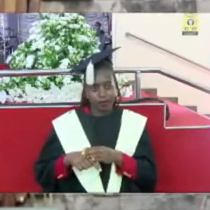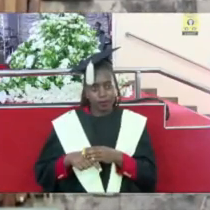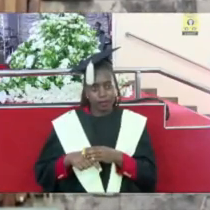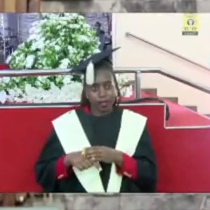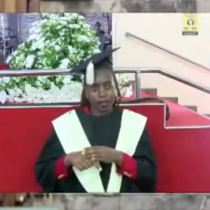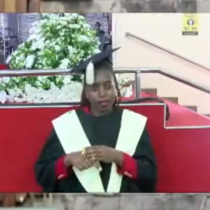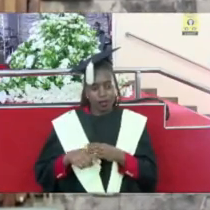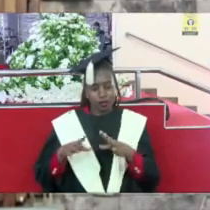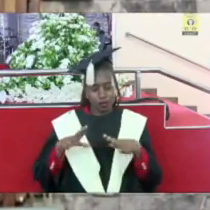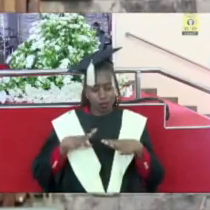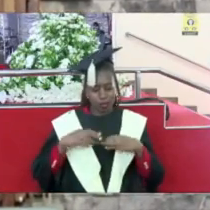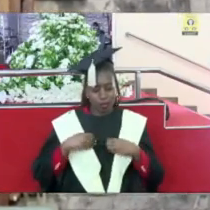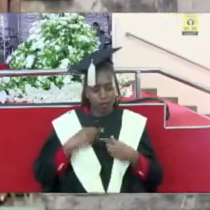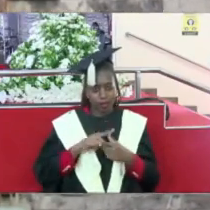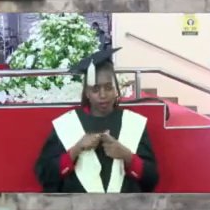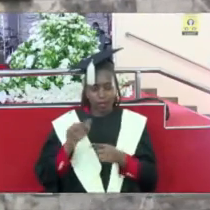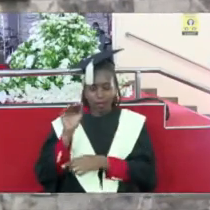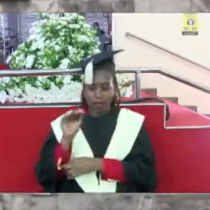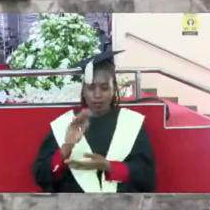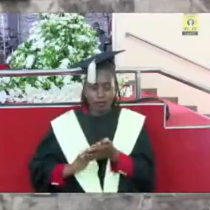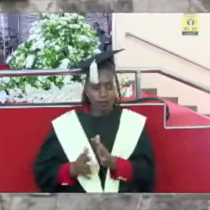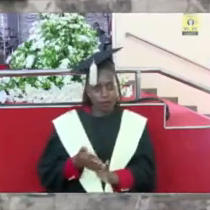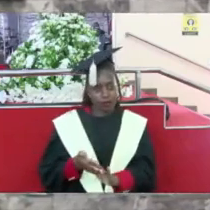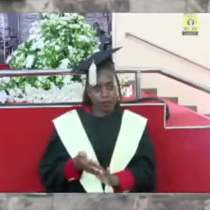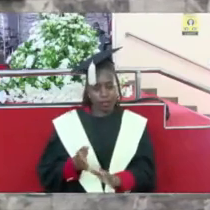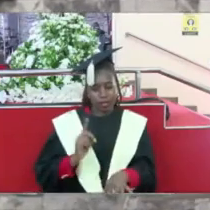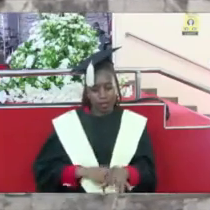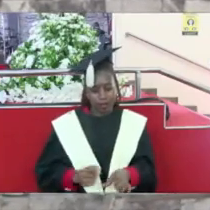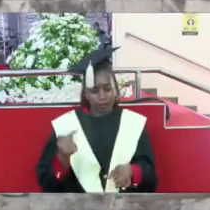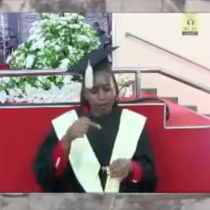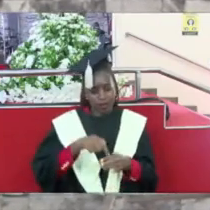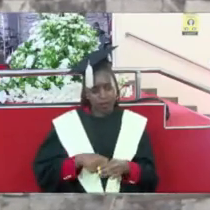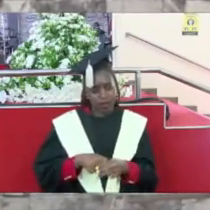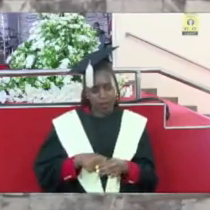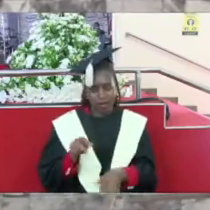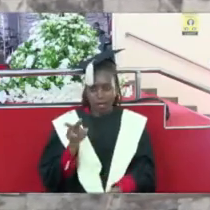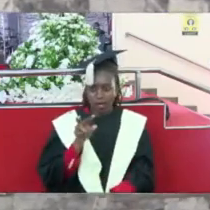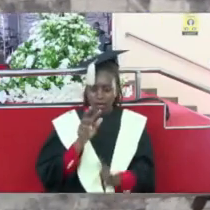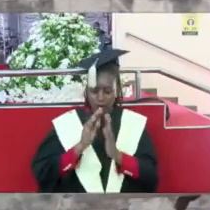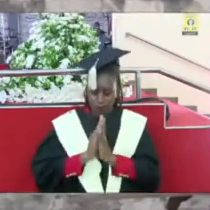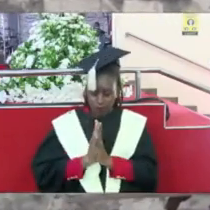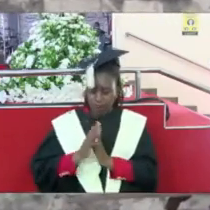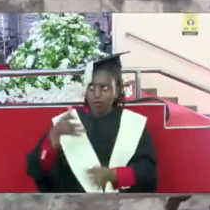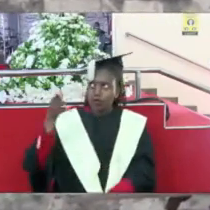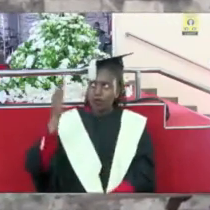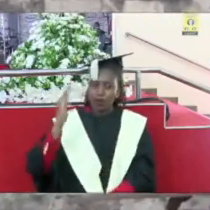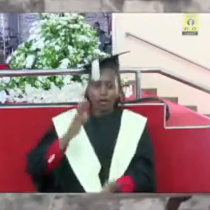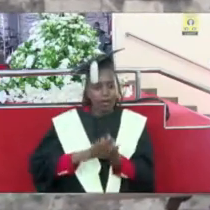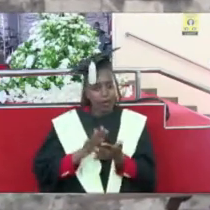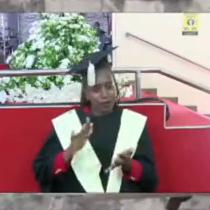can confess something. Alipoingia kule, when he went inside, na amemuomba Mungu, na amemtukuza